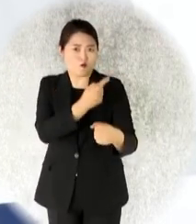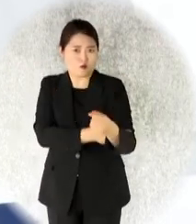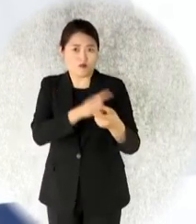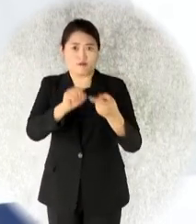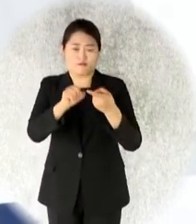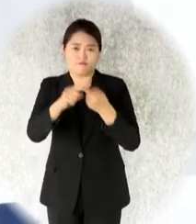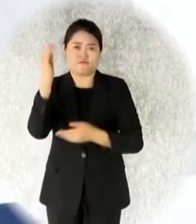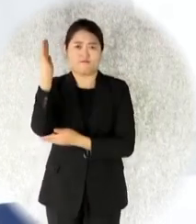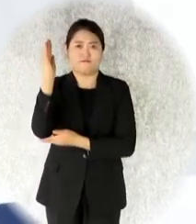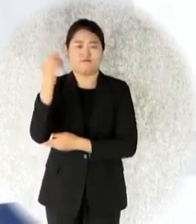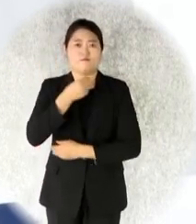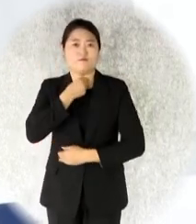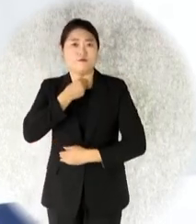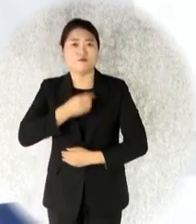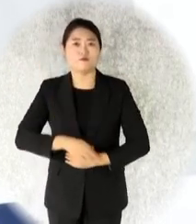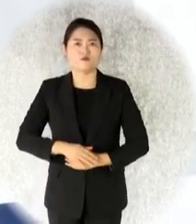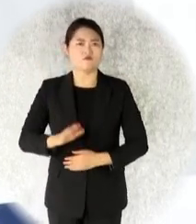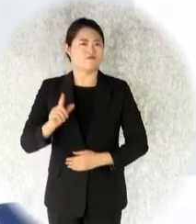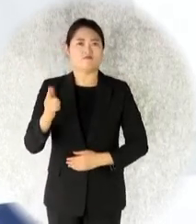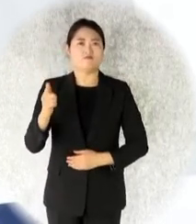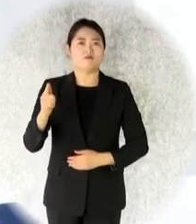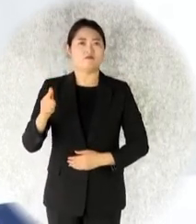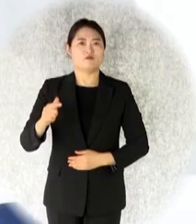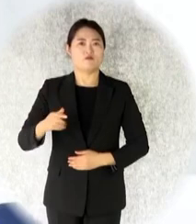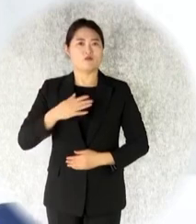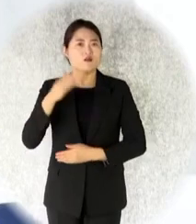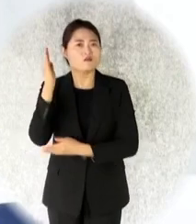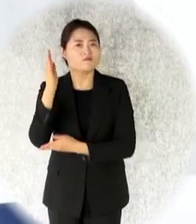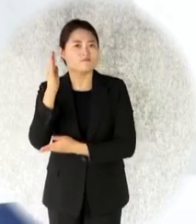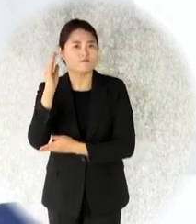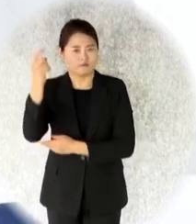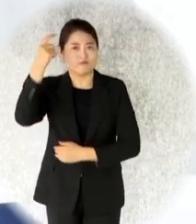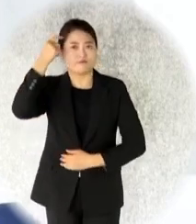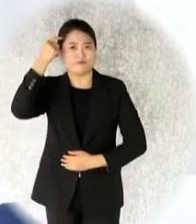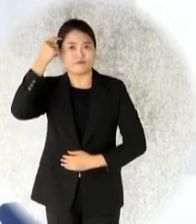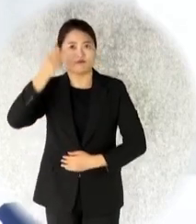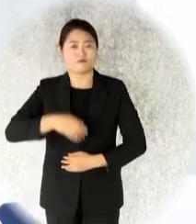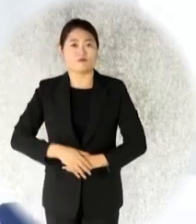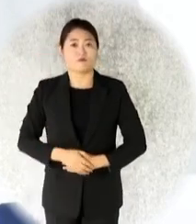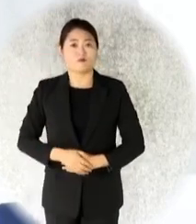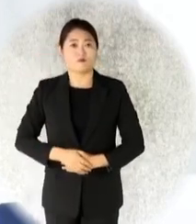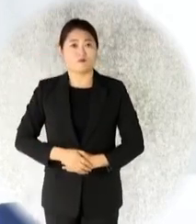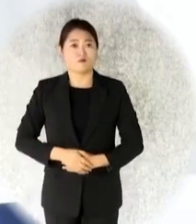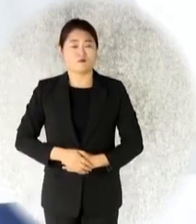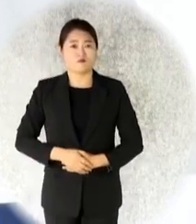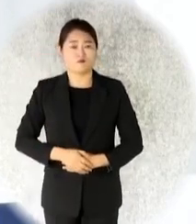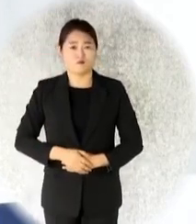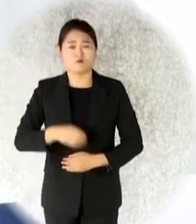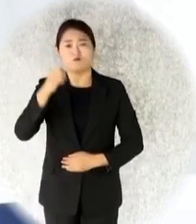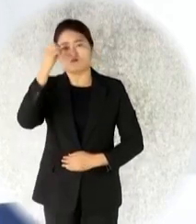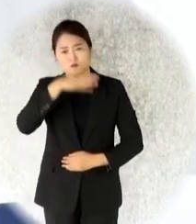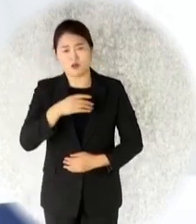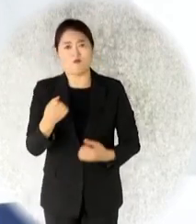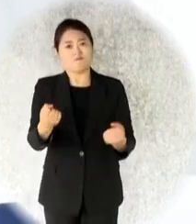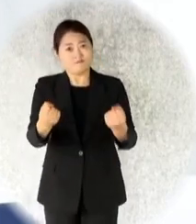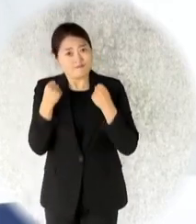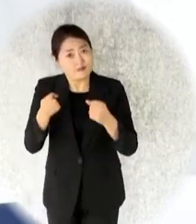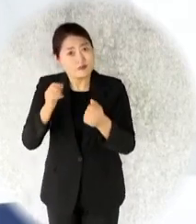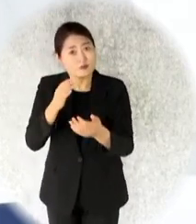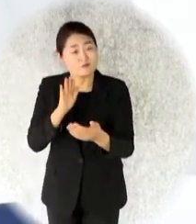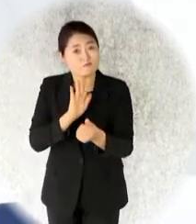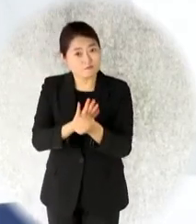이야기하고 싶습니다 아니 이야기해야 한다고 생각합니다 단순히 힘내세요라는 말이